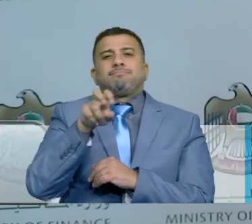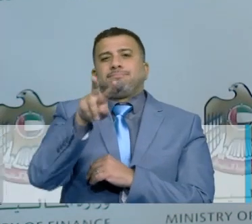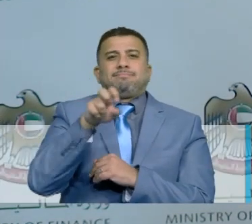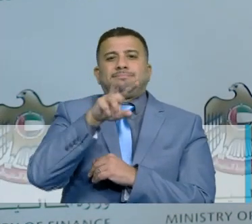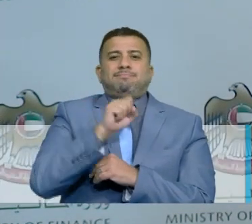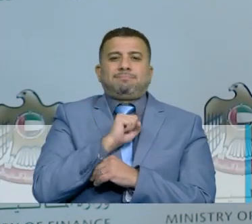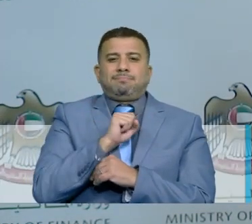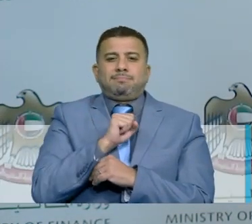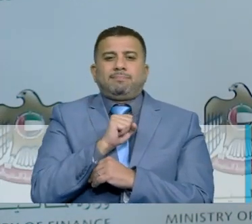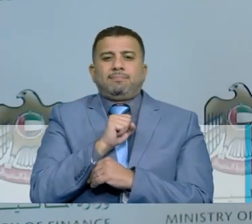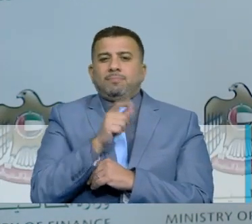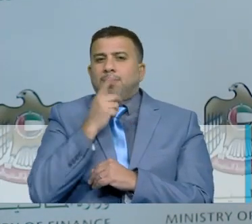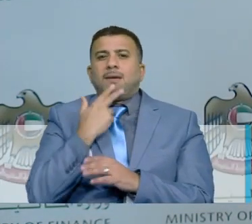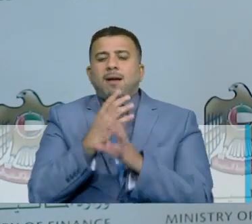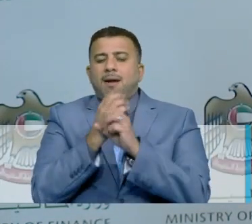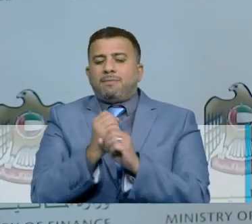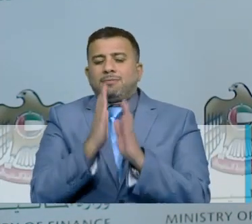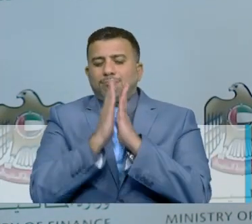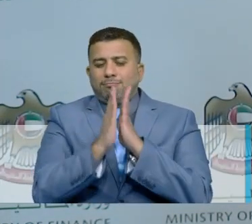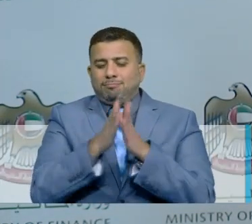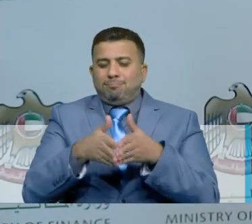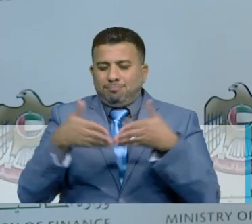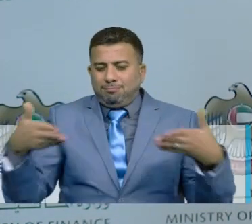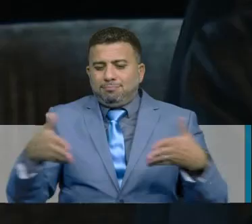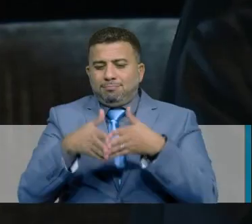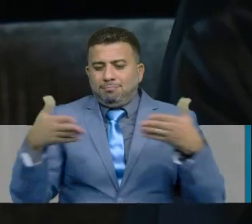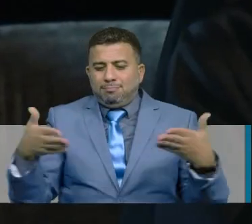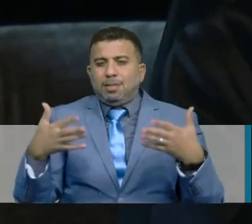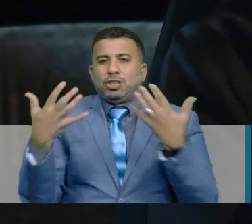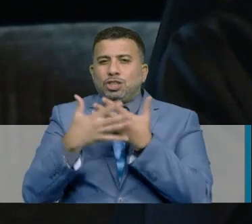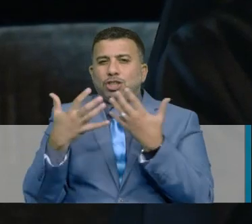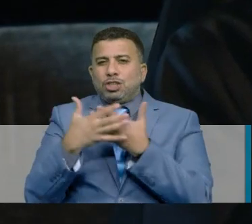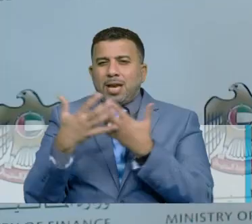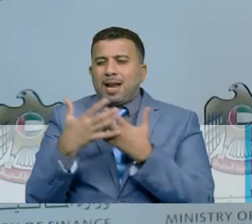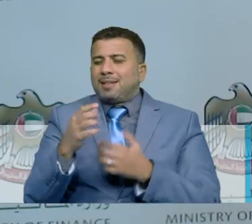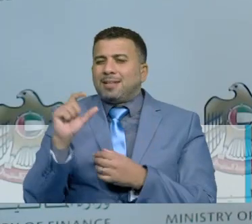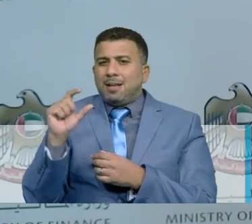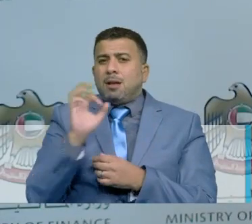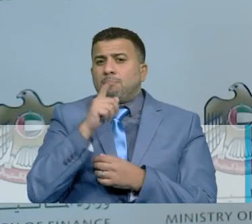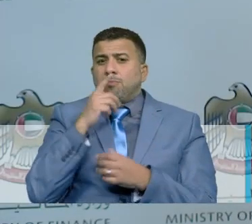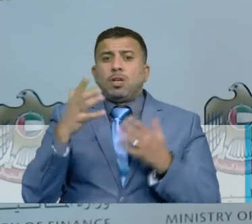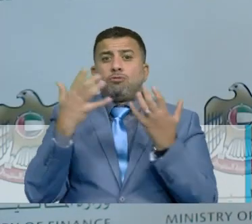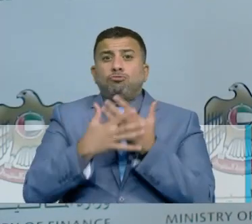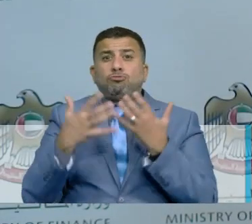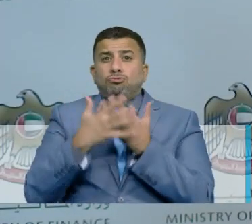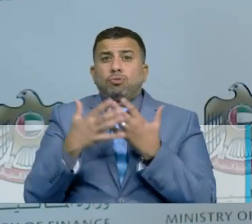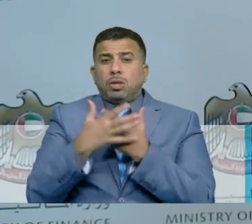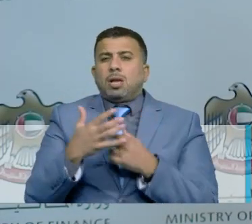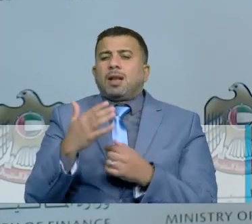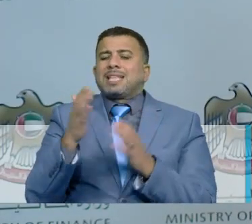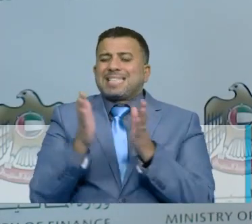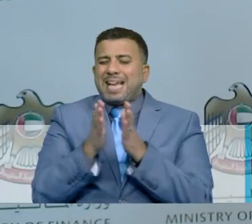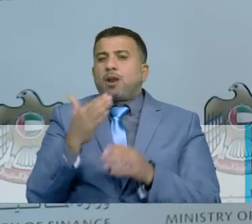وأيضا كيفية الاحتفاظ بالسجلات لدى الشركات الصغيرة. أما بالنسبة للشركات الصغيرة